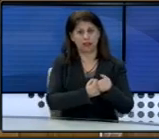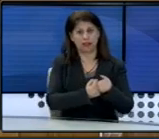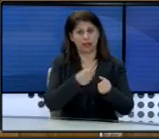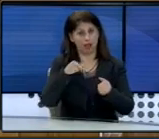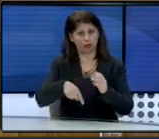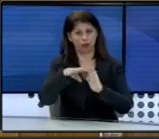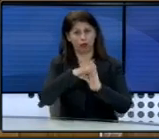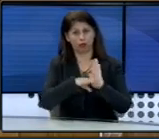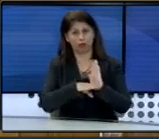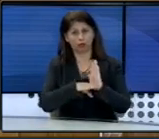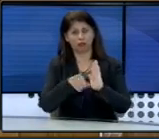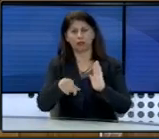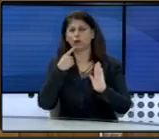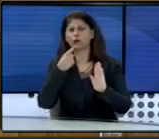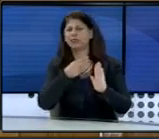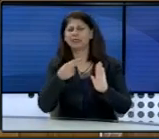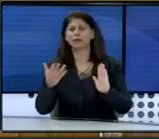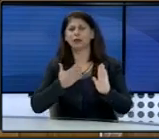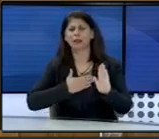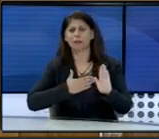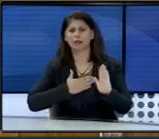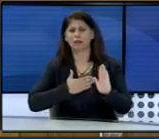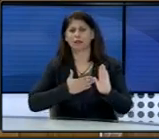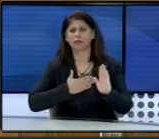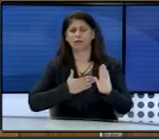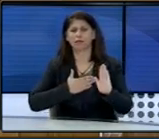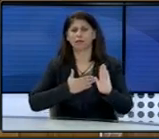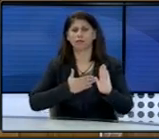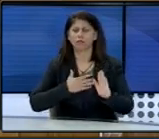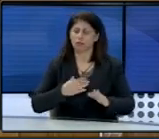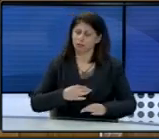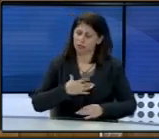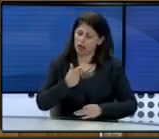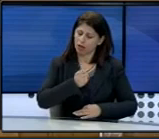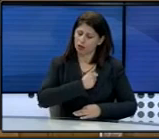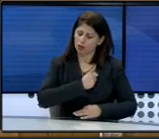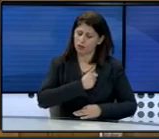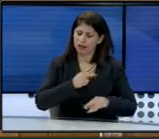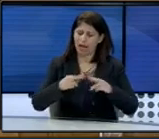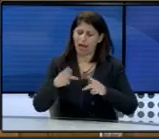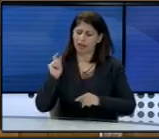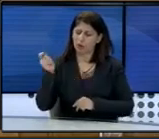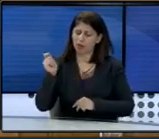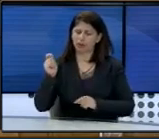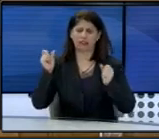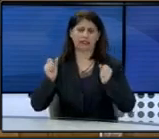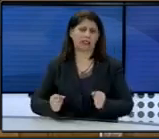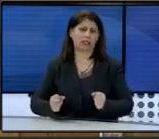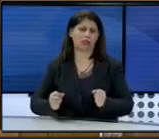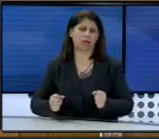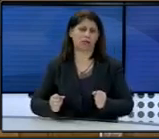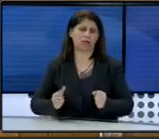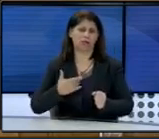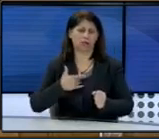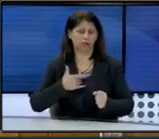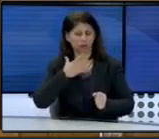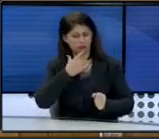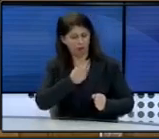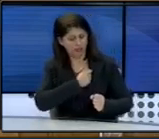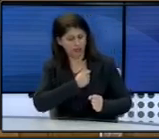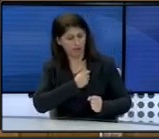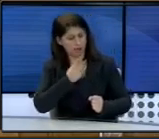αυτού του προγράμματος, γιατί αυτό σημαίνει για μας αξιόπιστη και υπεύθυνη αντιπολιτευτική στάση. Ένα